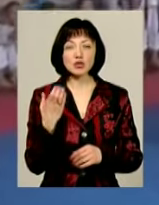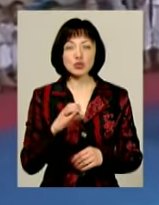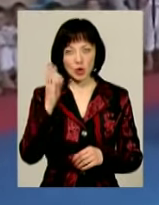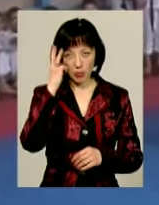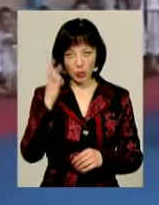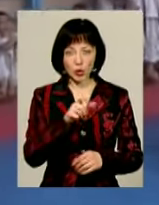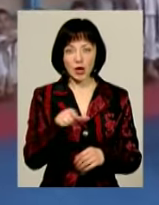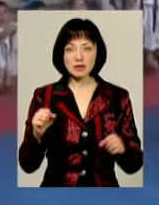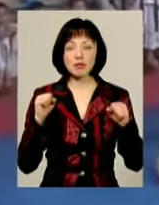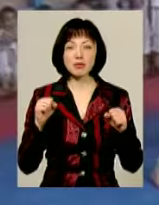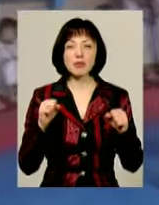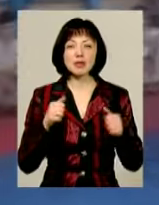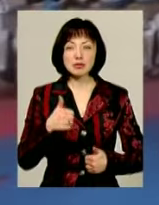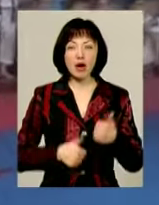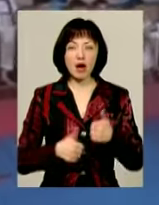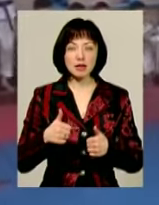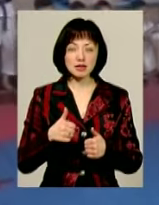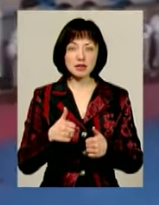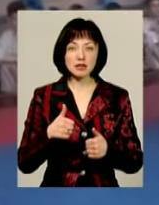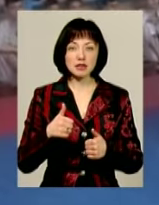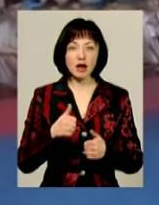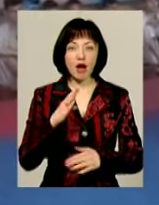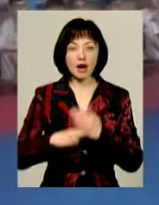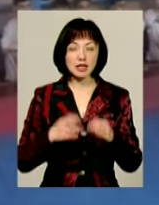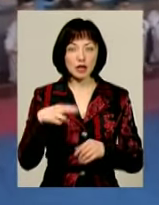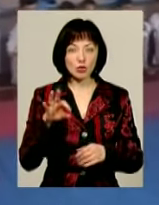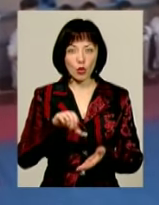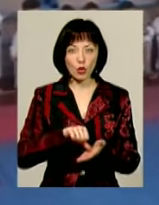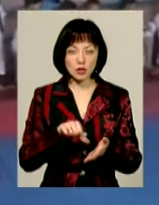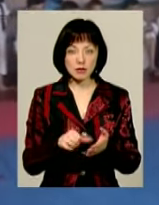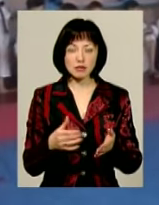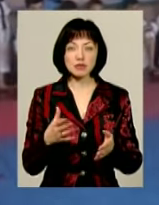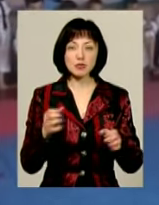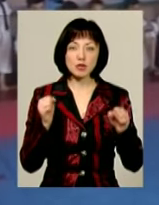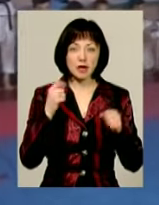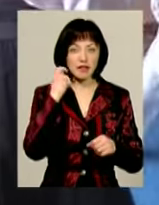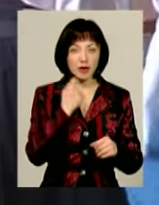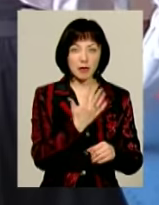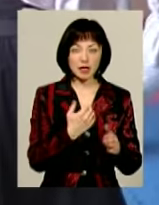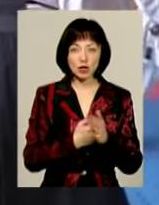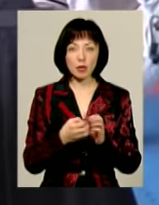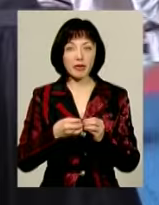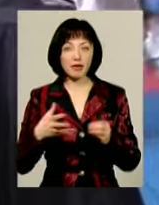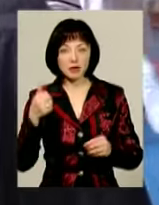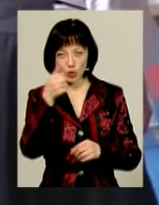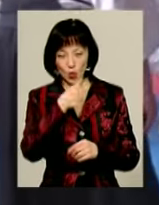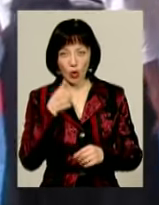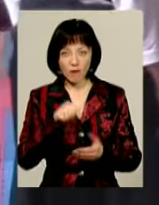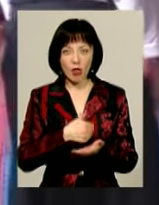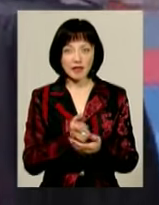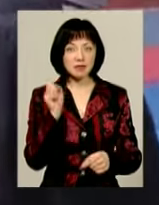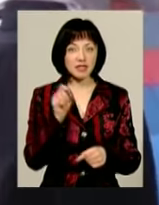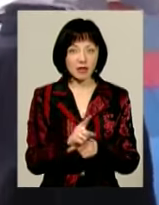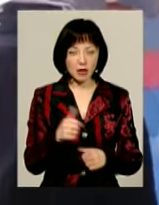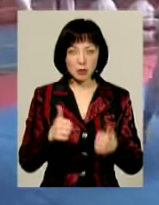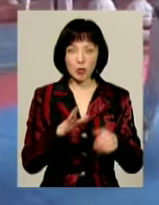подолян змагались на першості Хмельницького з традиційного карате-до. Участь у турнірі взяли спортсмени віком від 5 до 15 років. Головним завданням